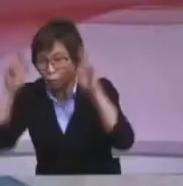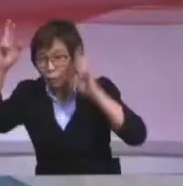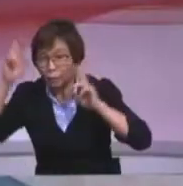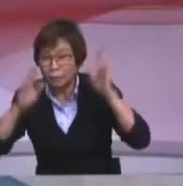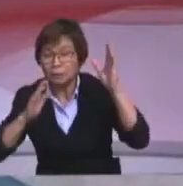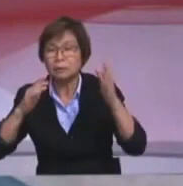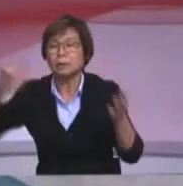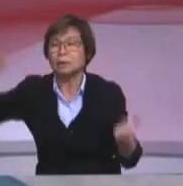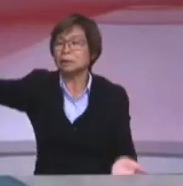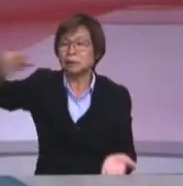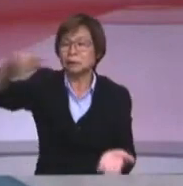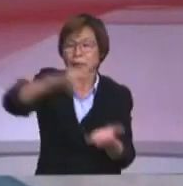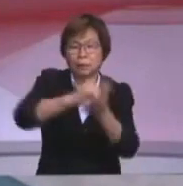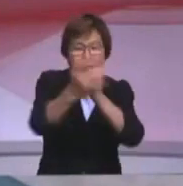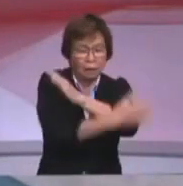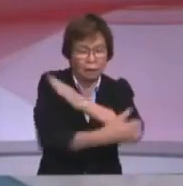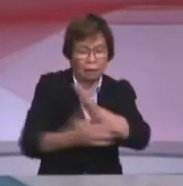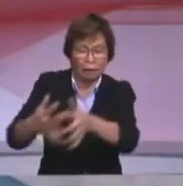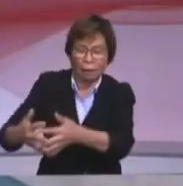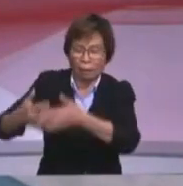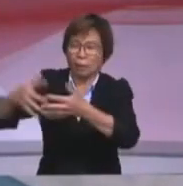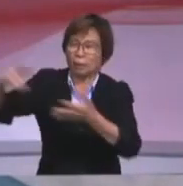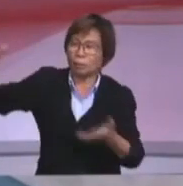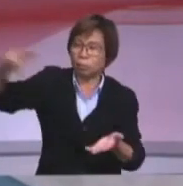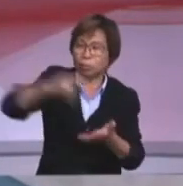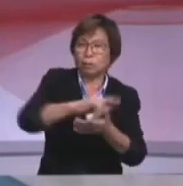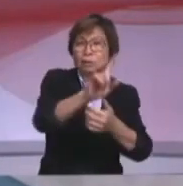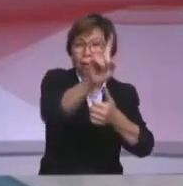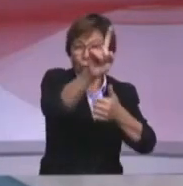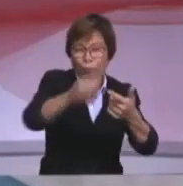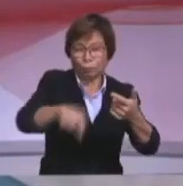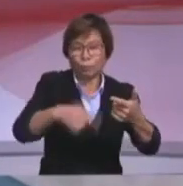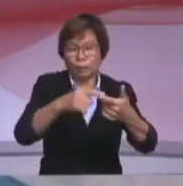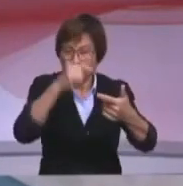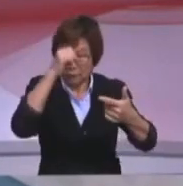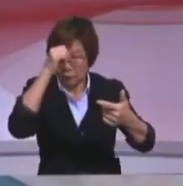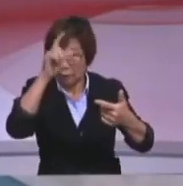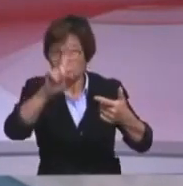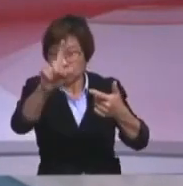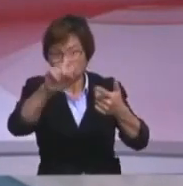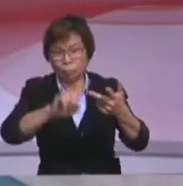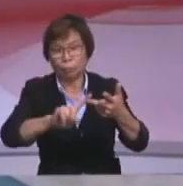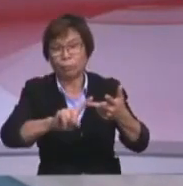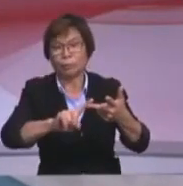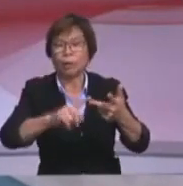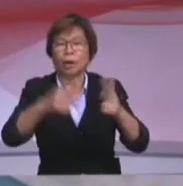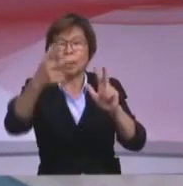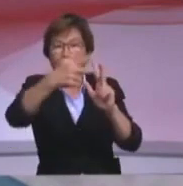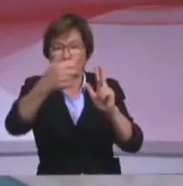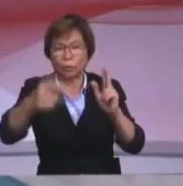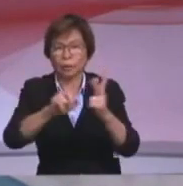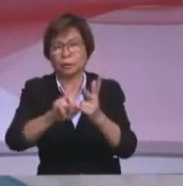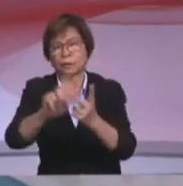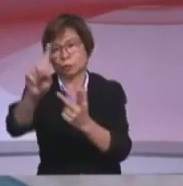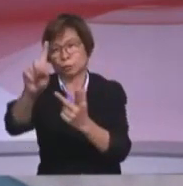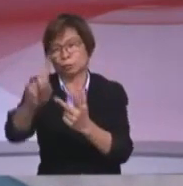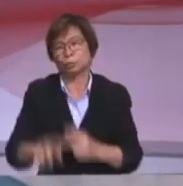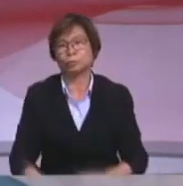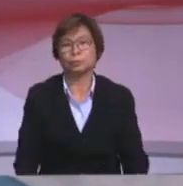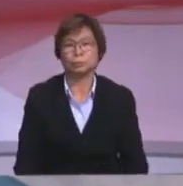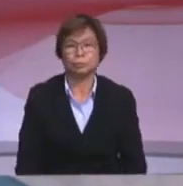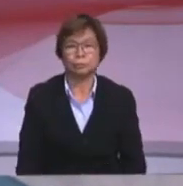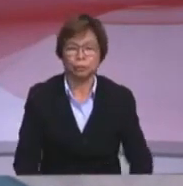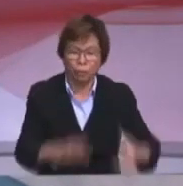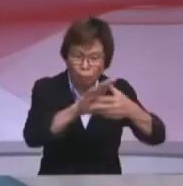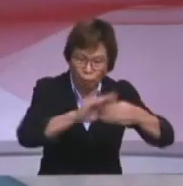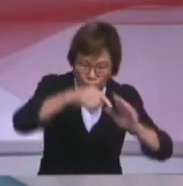yang tiba dari negara Amerika Syarikat, 1 kes, negara India, 1 kes dan Indonesia, 1 kes.